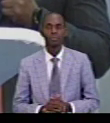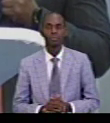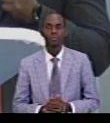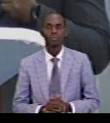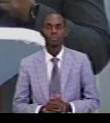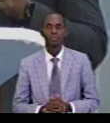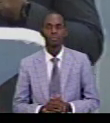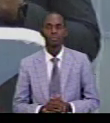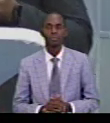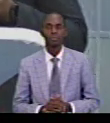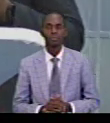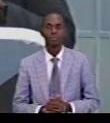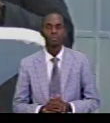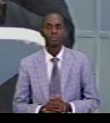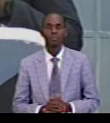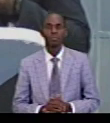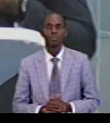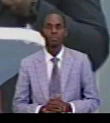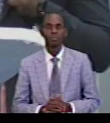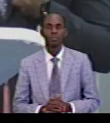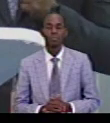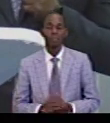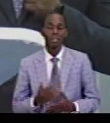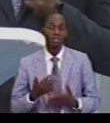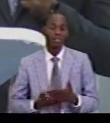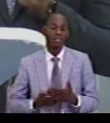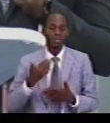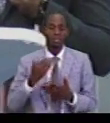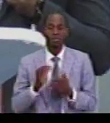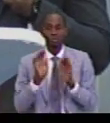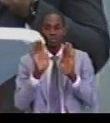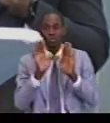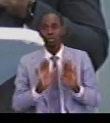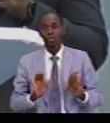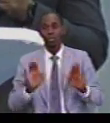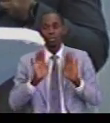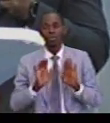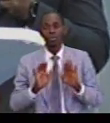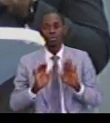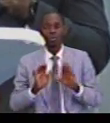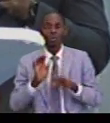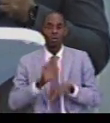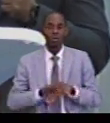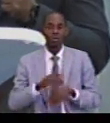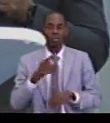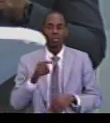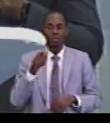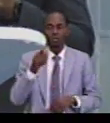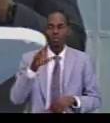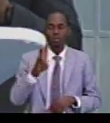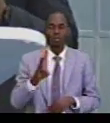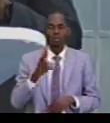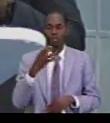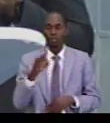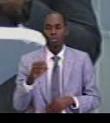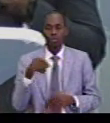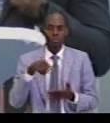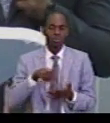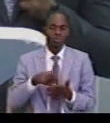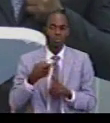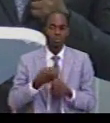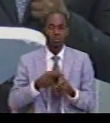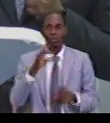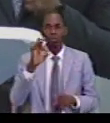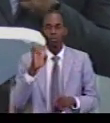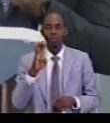siège. Next Sunday, on the 26th of February, we'll have a